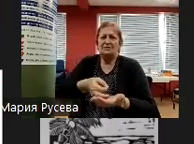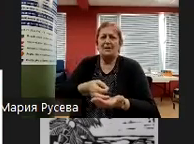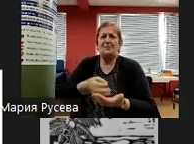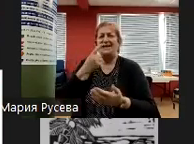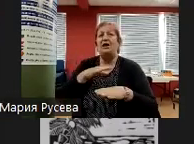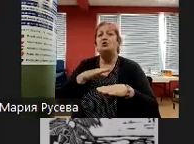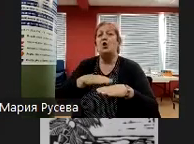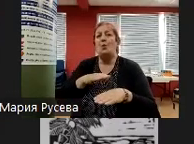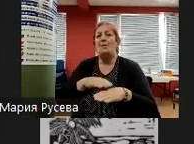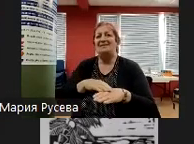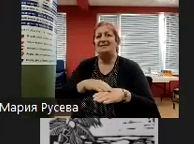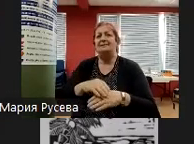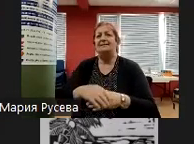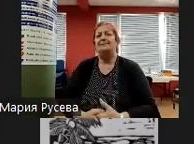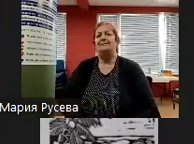документ.